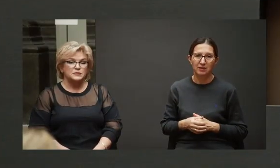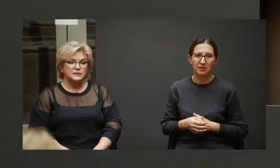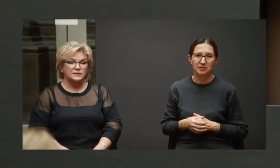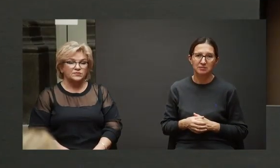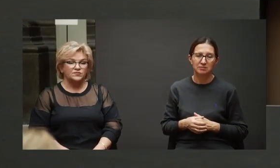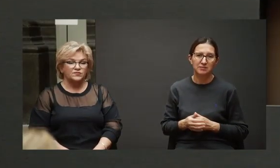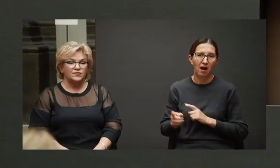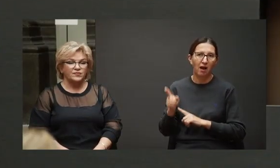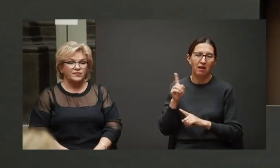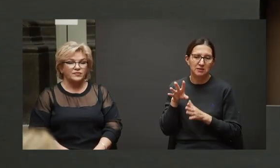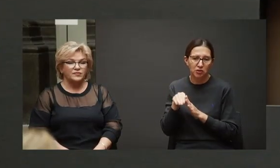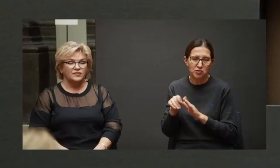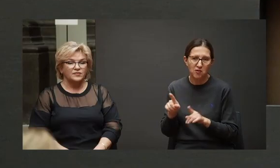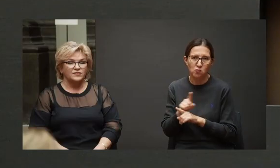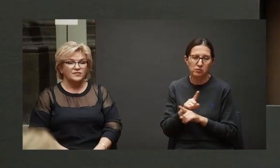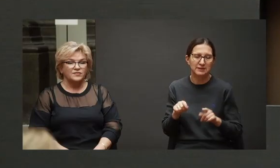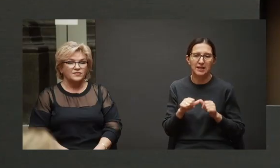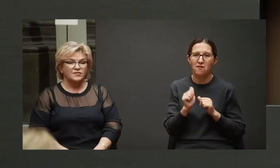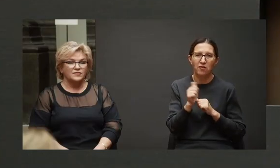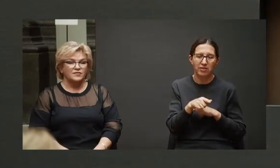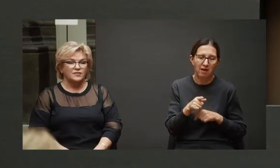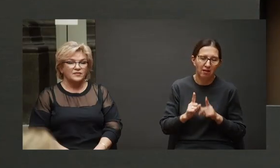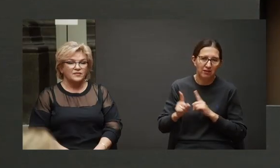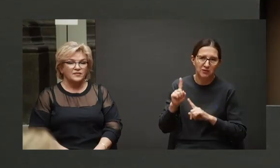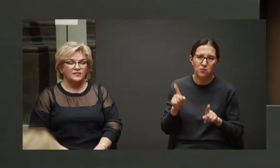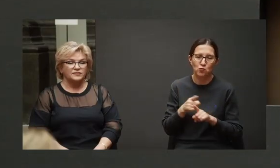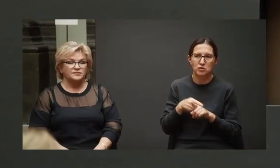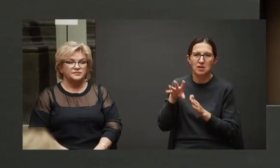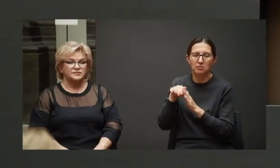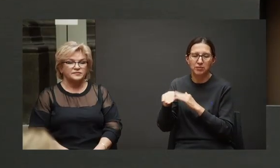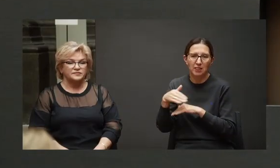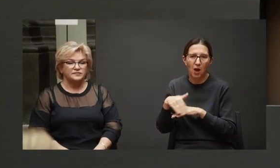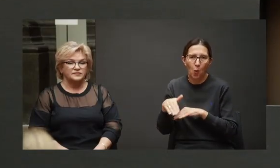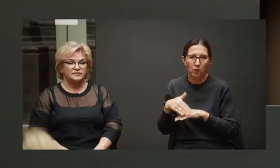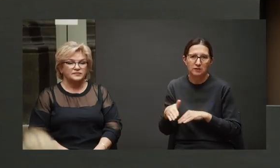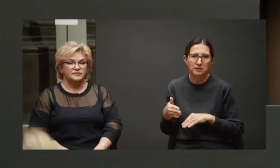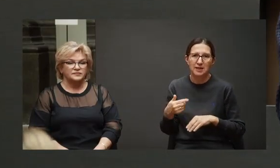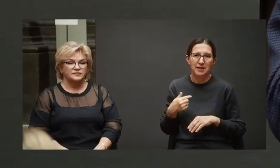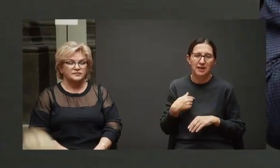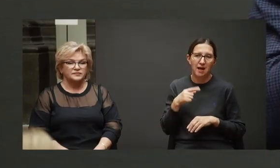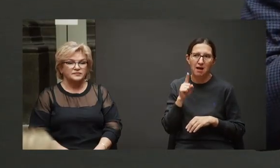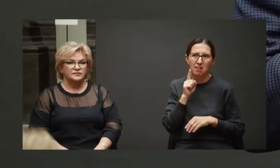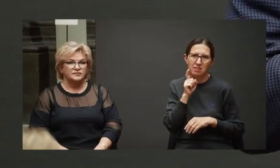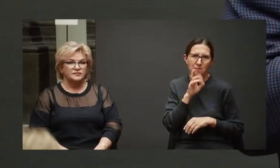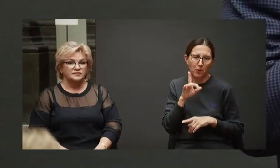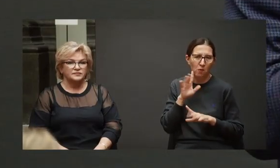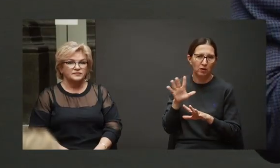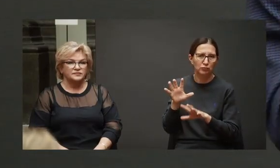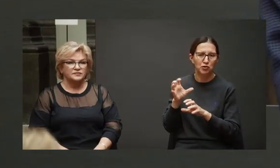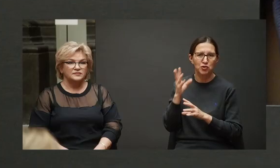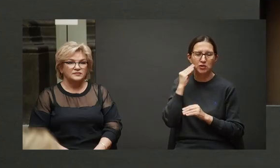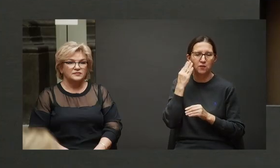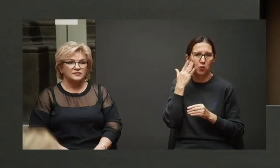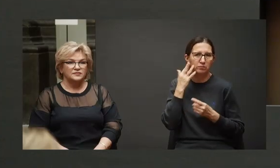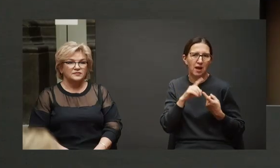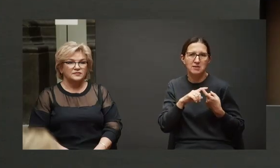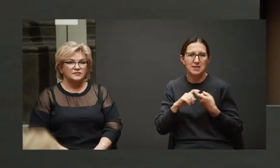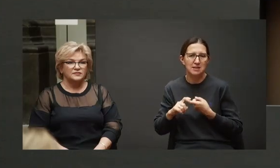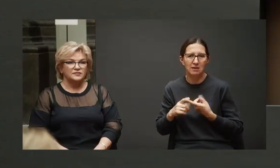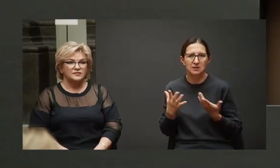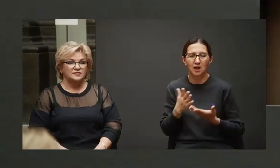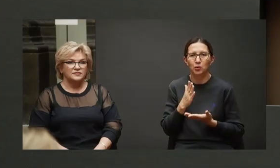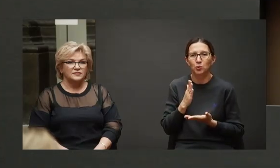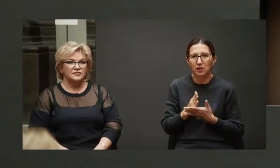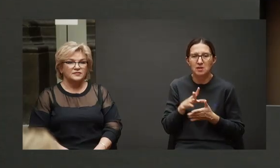В классическом музее, в неклассическом музее, на улице. Я неплохо считываю какие-то ассоциации, которыми